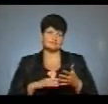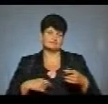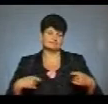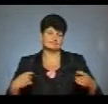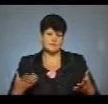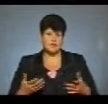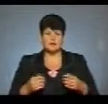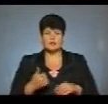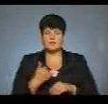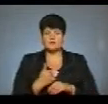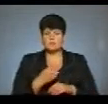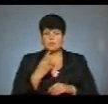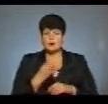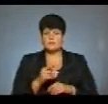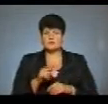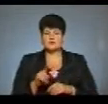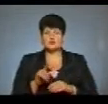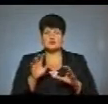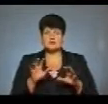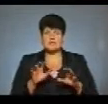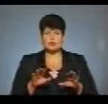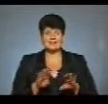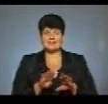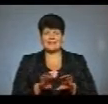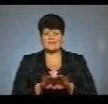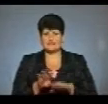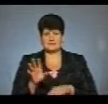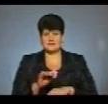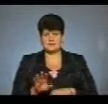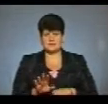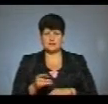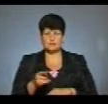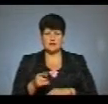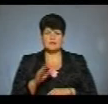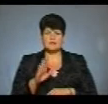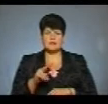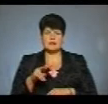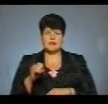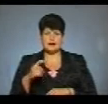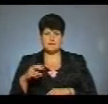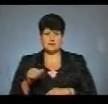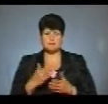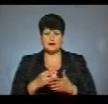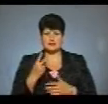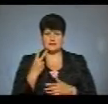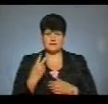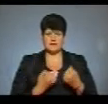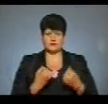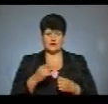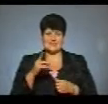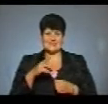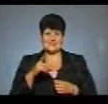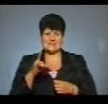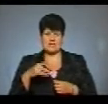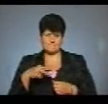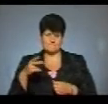І найголовніше, ми показуємо те, що закон не рівний для всіх. Тернополянин Віктор Лехман має 2 авто на єврореєстрації –